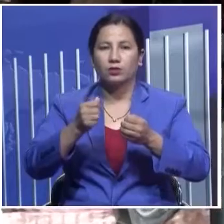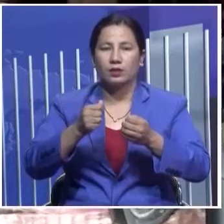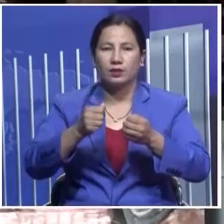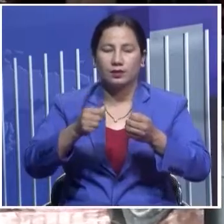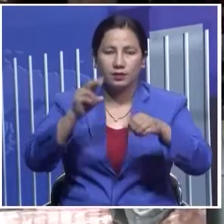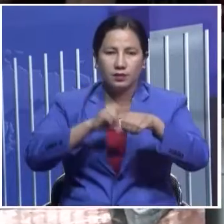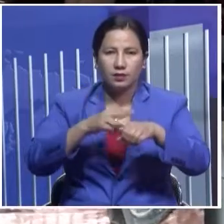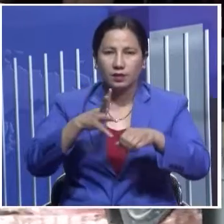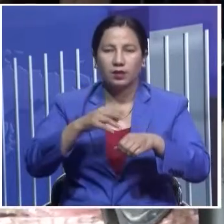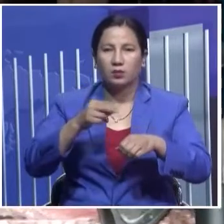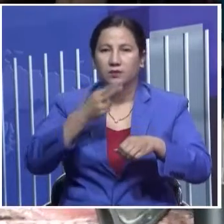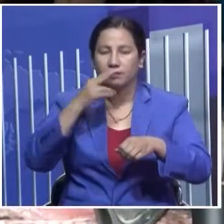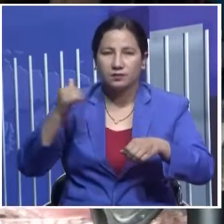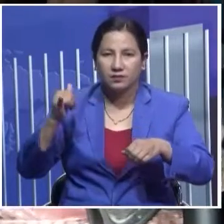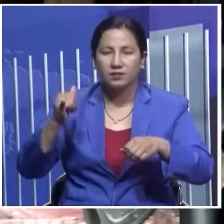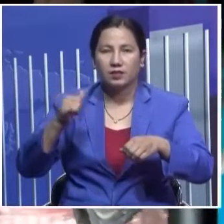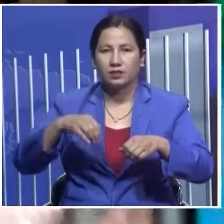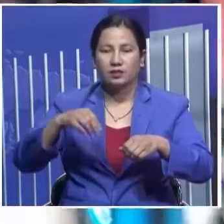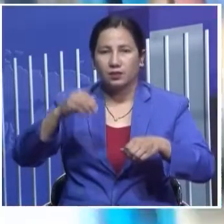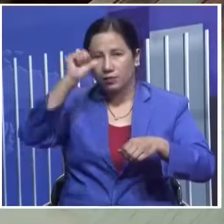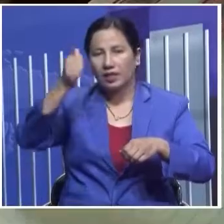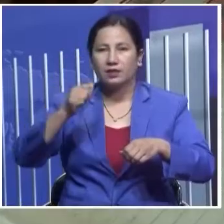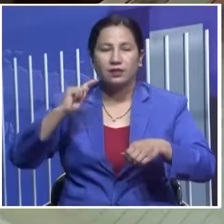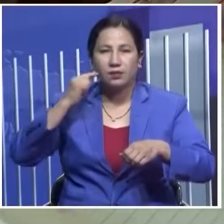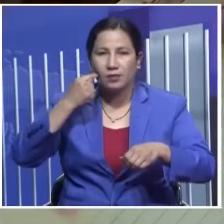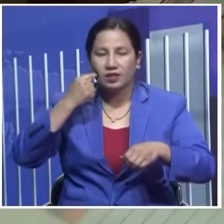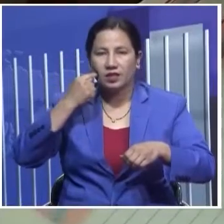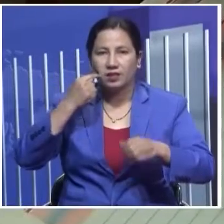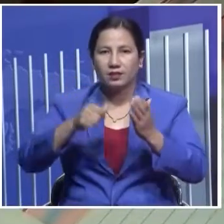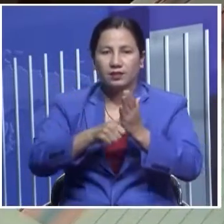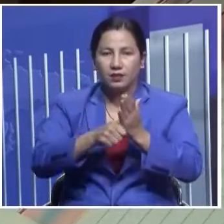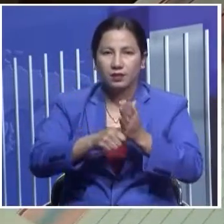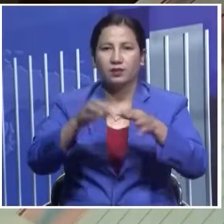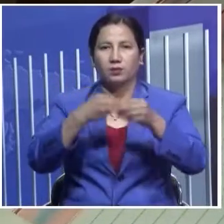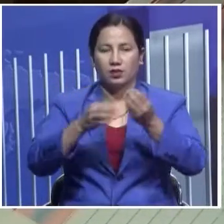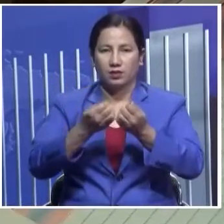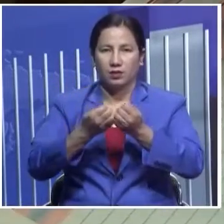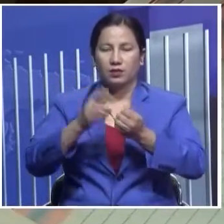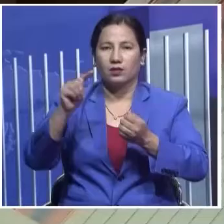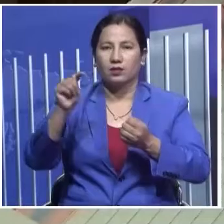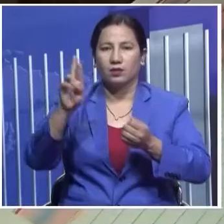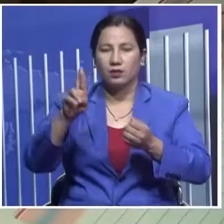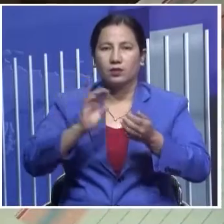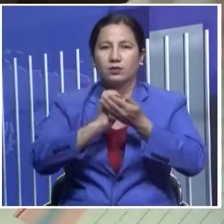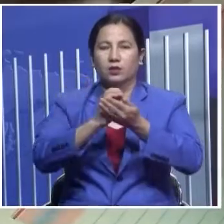नभएका अवैध मदिरा, भारतीय मिठा सुपारी, खैनी आदि वितरण गरिएको पाइएको करदाता सेवा कार्यालय डोटीका कर